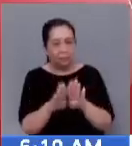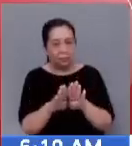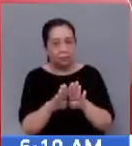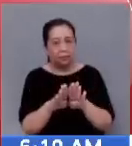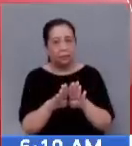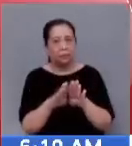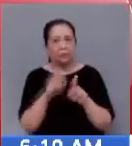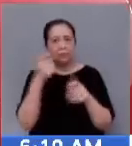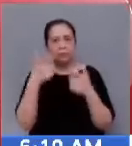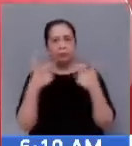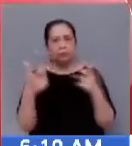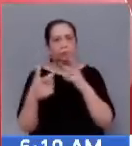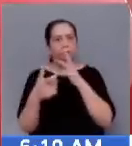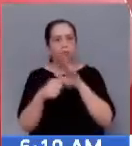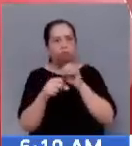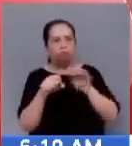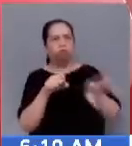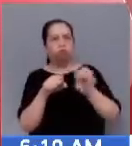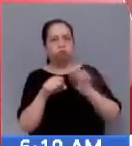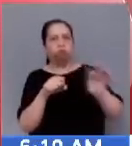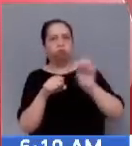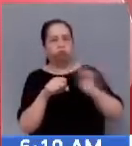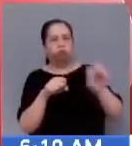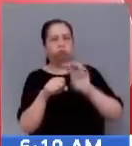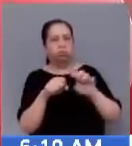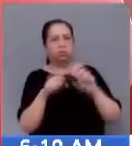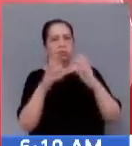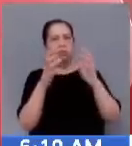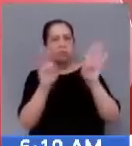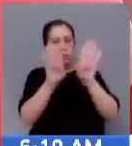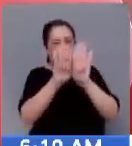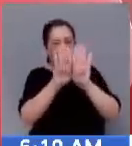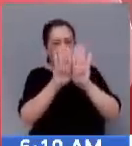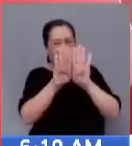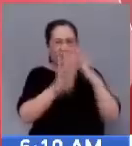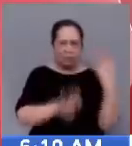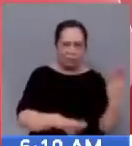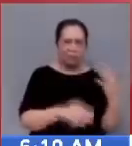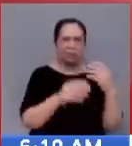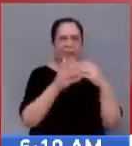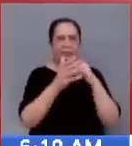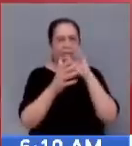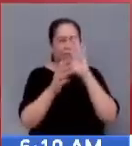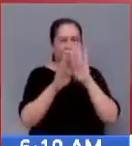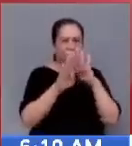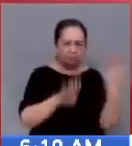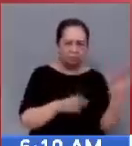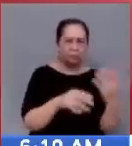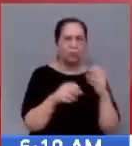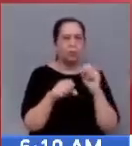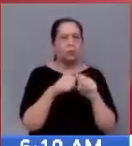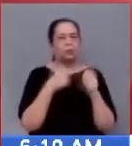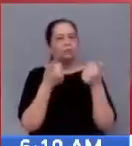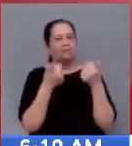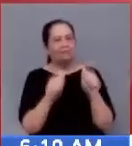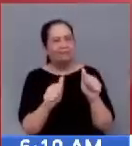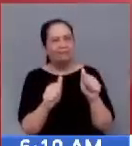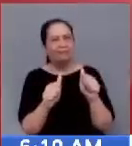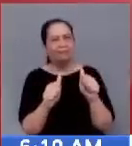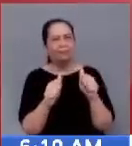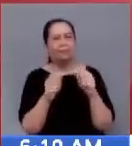na yung pressure ng tubig, bumibigay yung katabi. Kaya pilit namin na hinabaan na yung